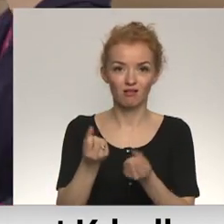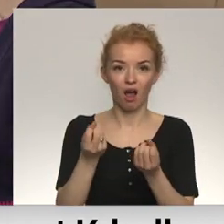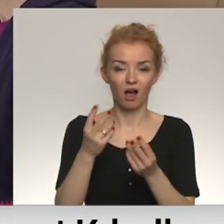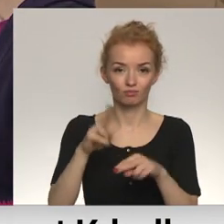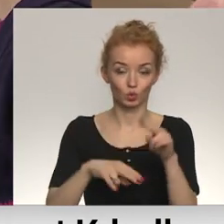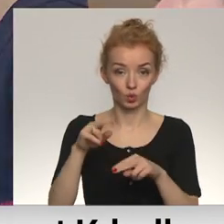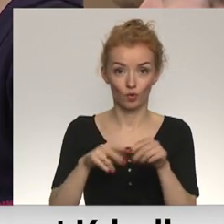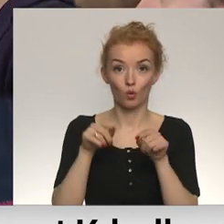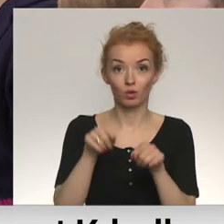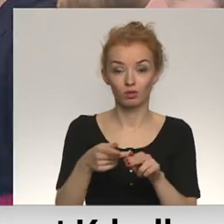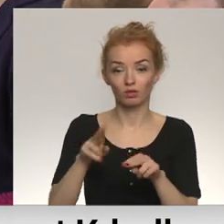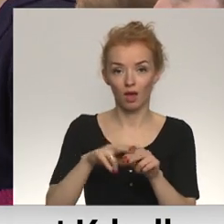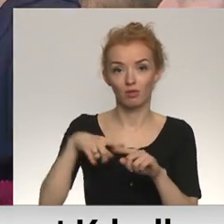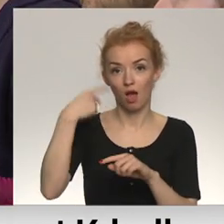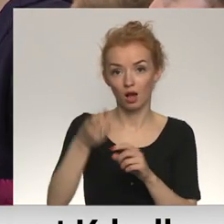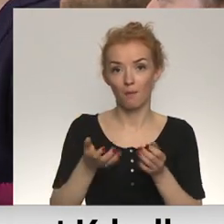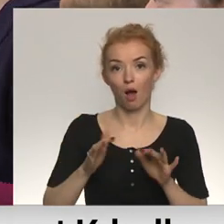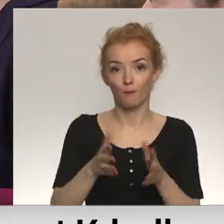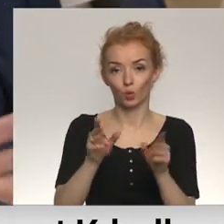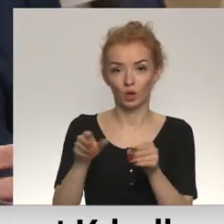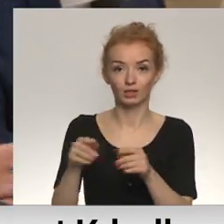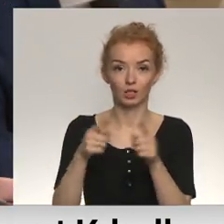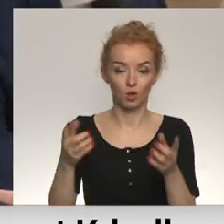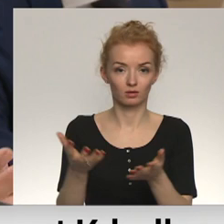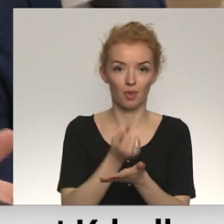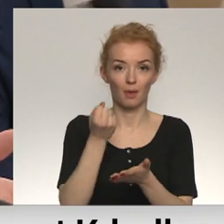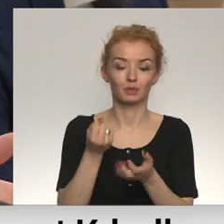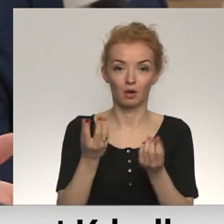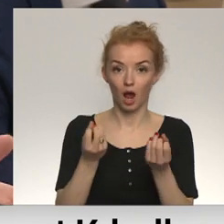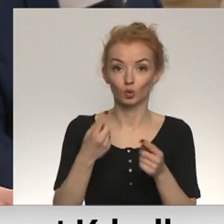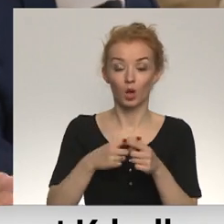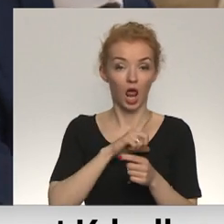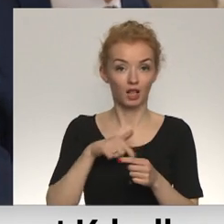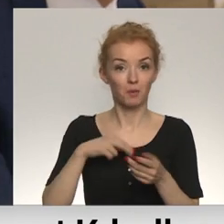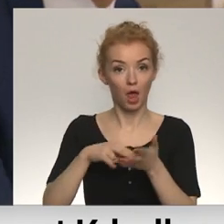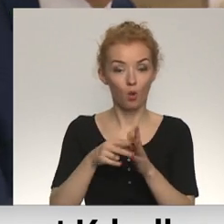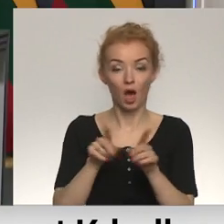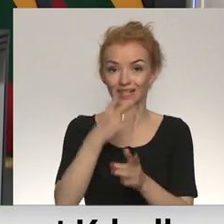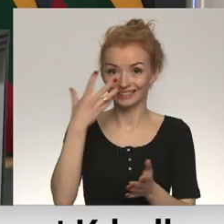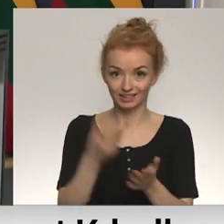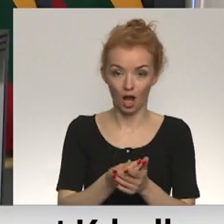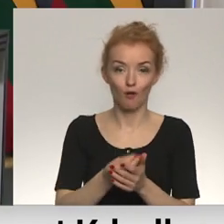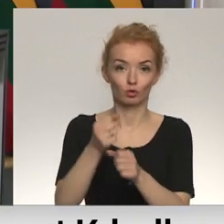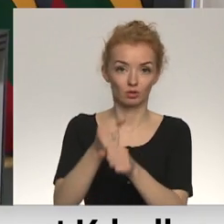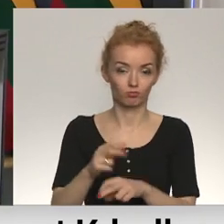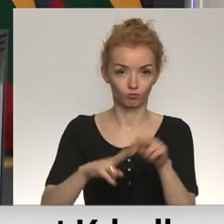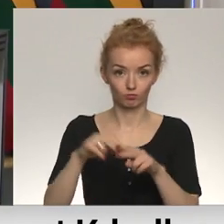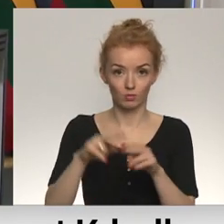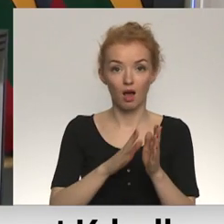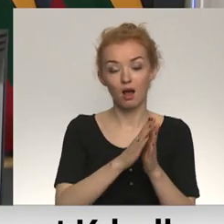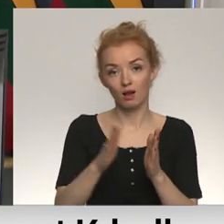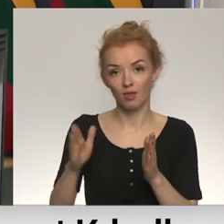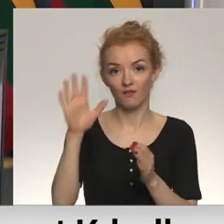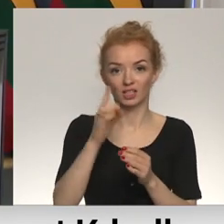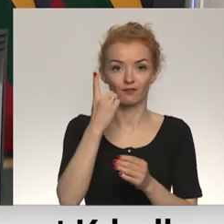saņemt gāzi jau nākamajā apkuras sezonā. Vēlāk Latvija plāno attīstīt savu terminālu un tad katrā valstī būs pa vienam gāzes piegādes